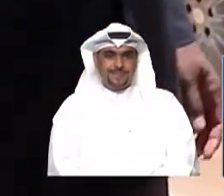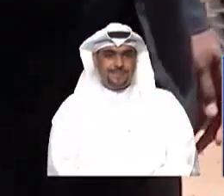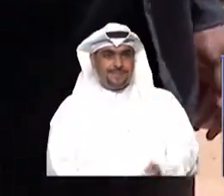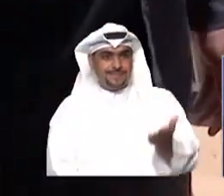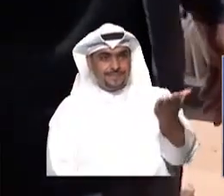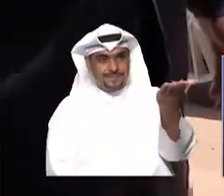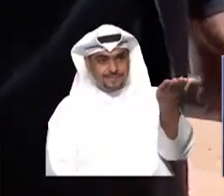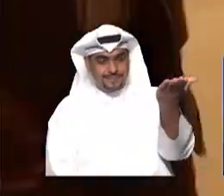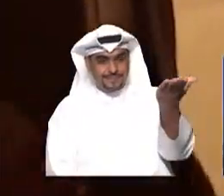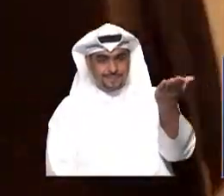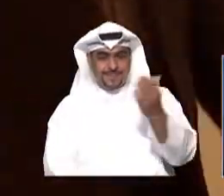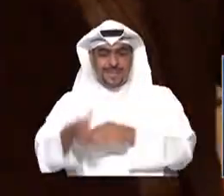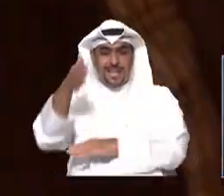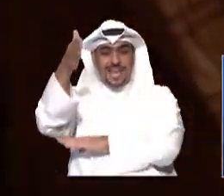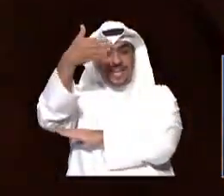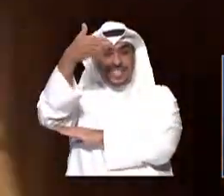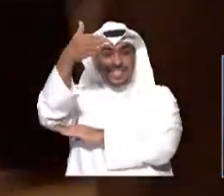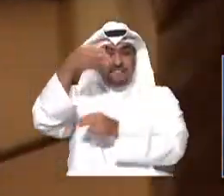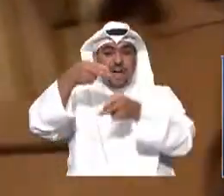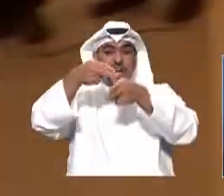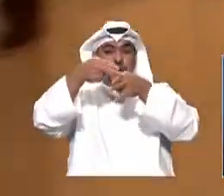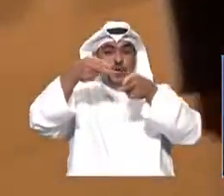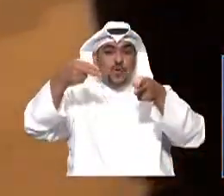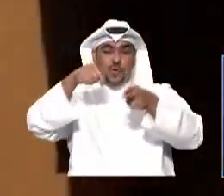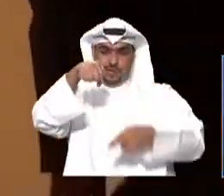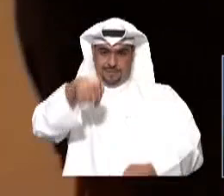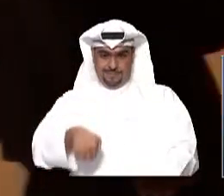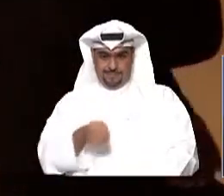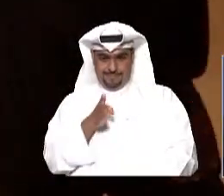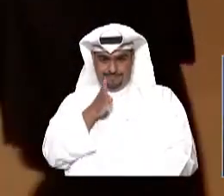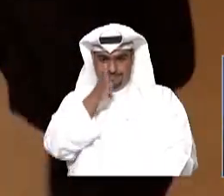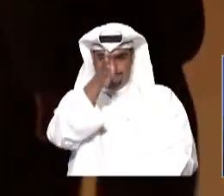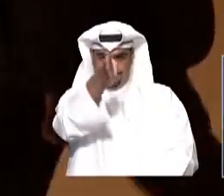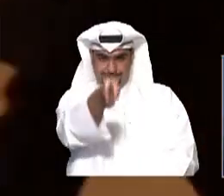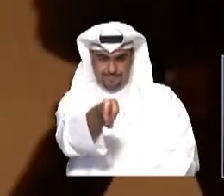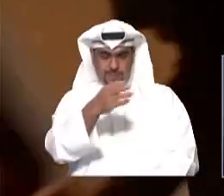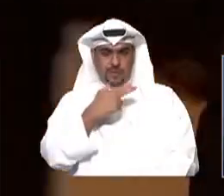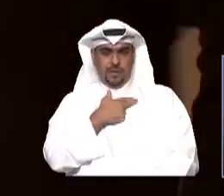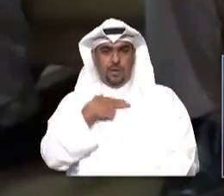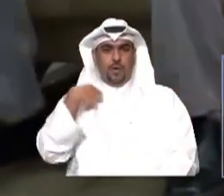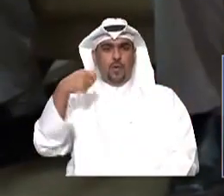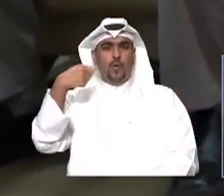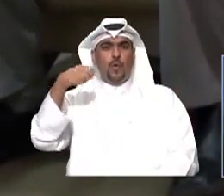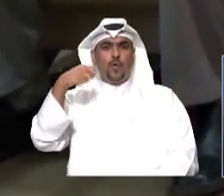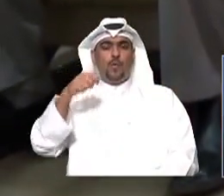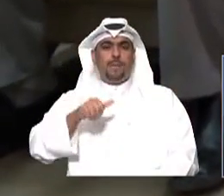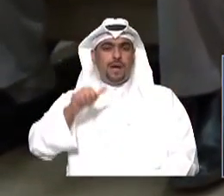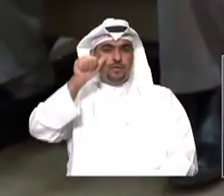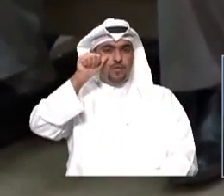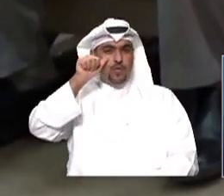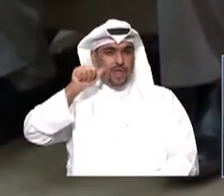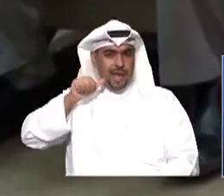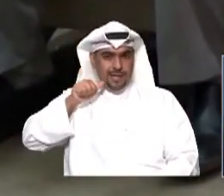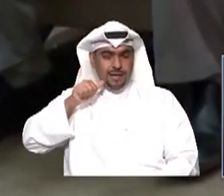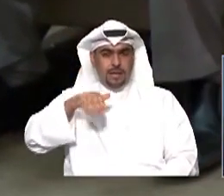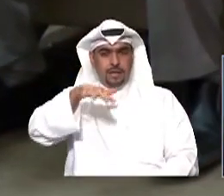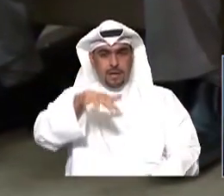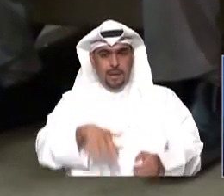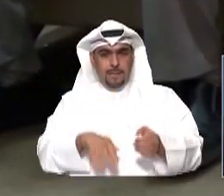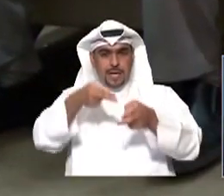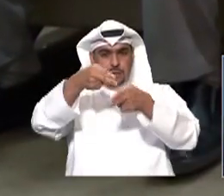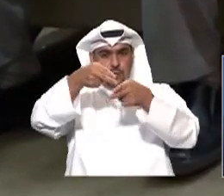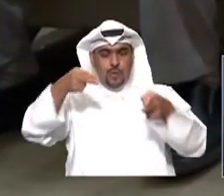برعاية سفارة دولة الكويت في الخرطوم وبالتعاون مع مؤسسة البصرة الخيرية، دشن صندوق إعانة